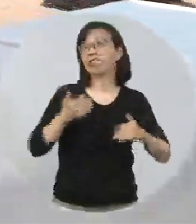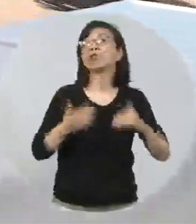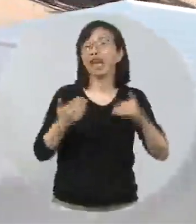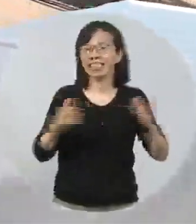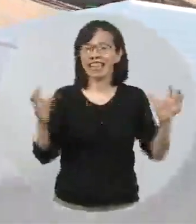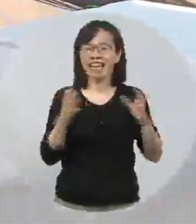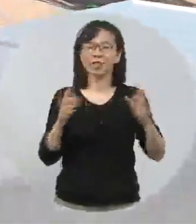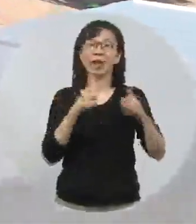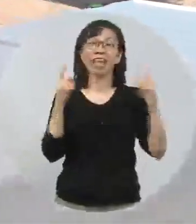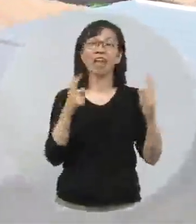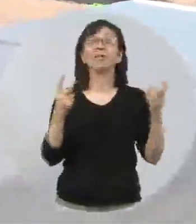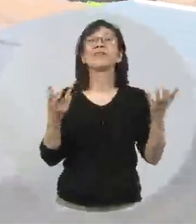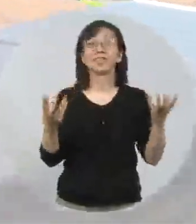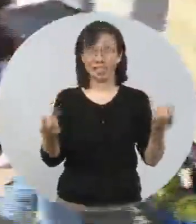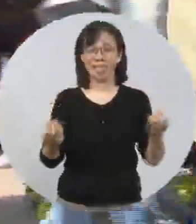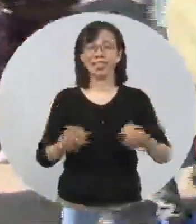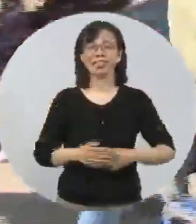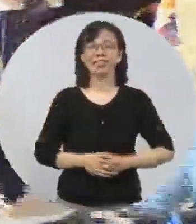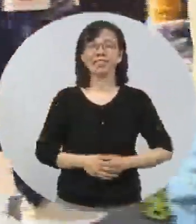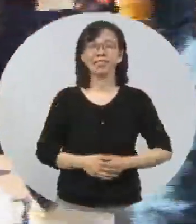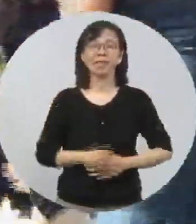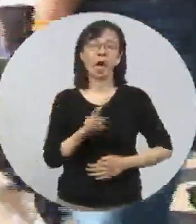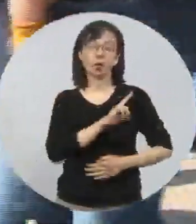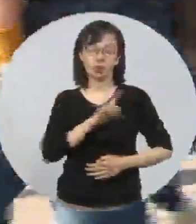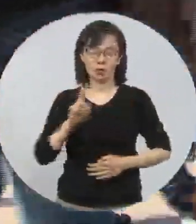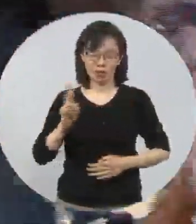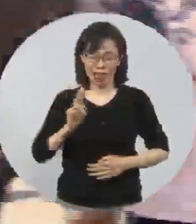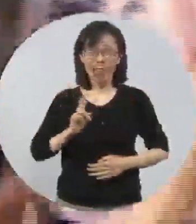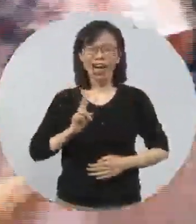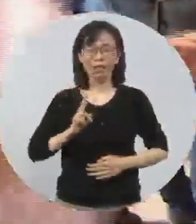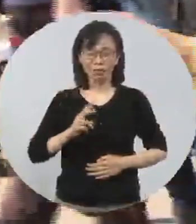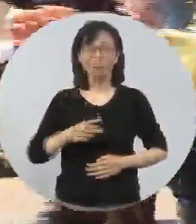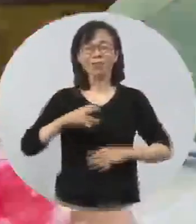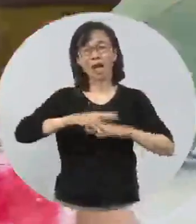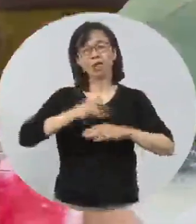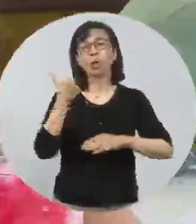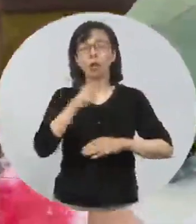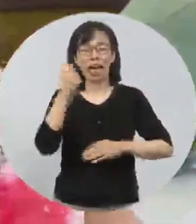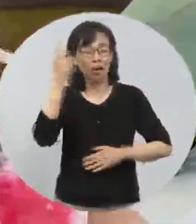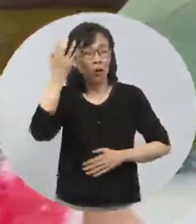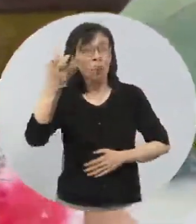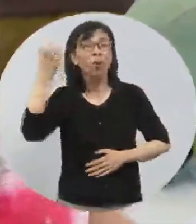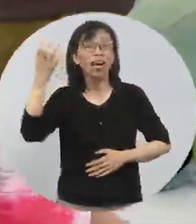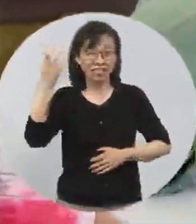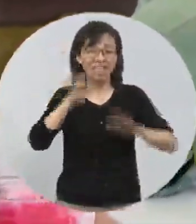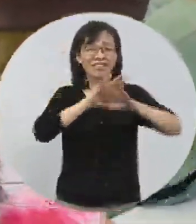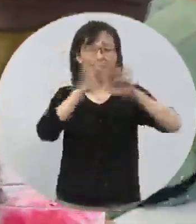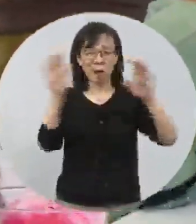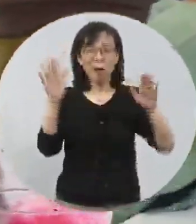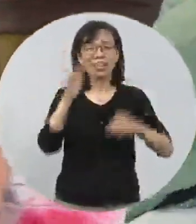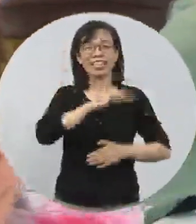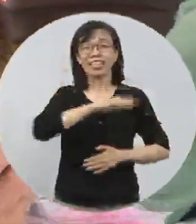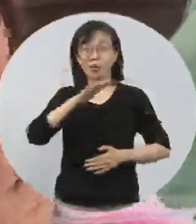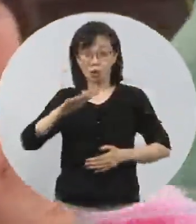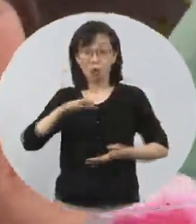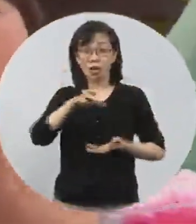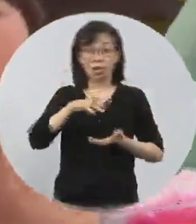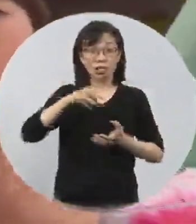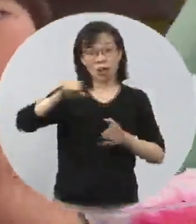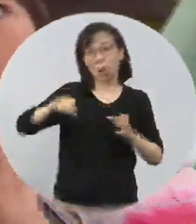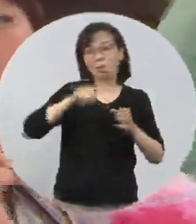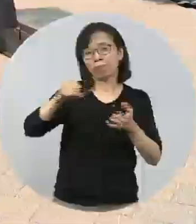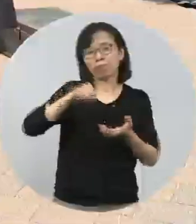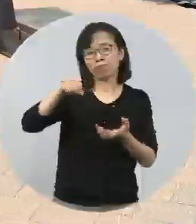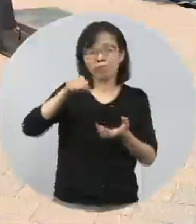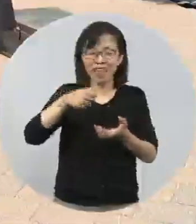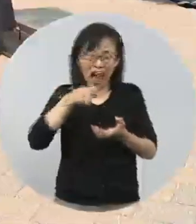ベントとなりました。2日間とも初夏を思わせる陽気に、子どもたちはかき氷を頬張るなど、